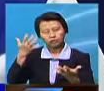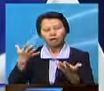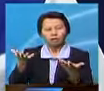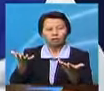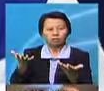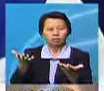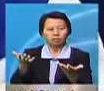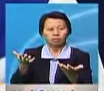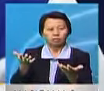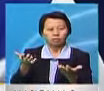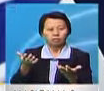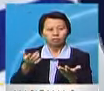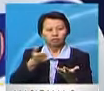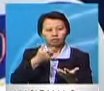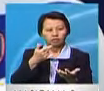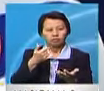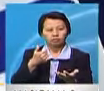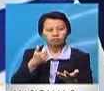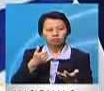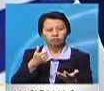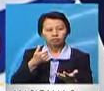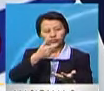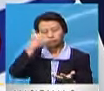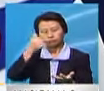keadaan untuk esok dengan Luka. Sebab